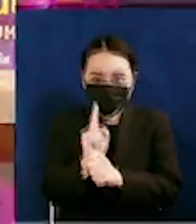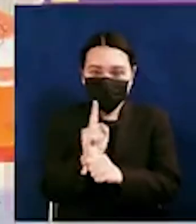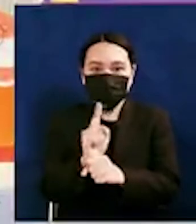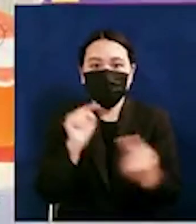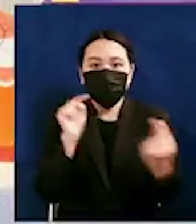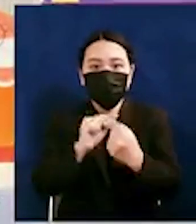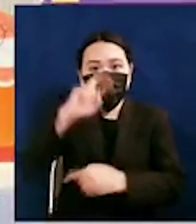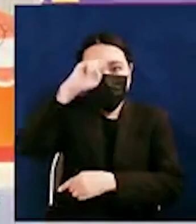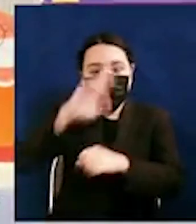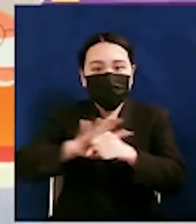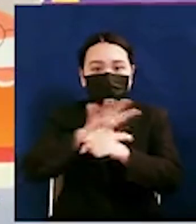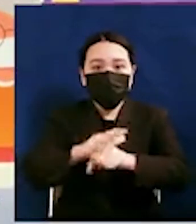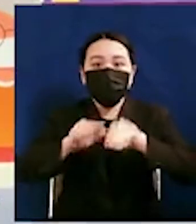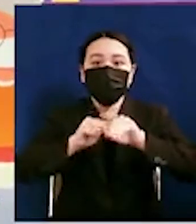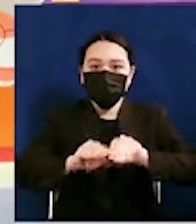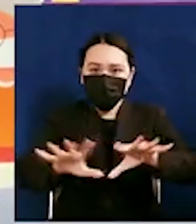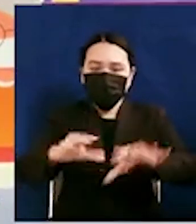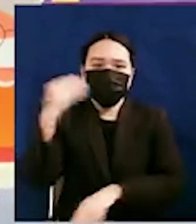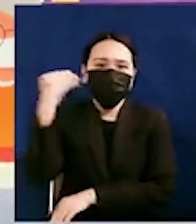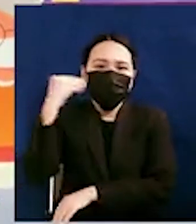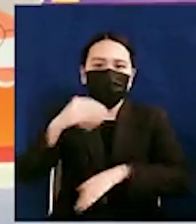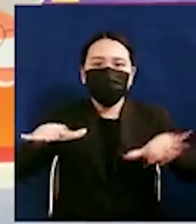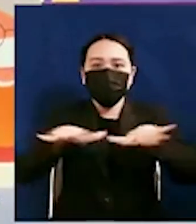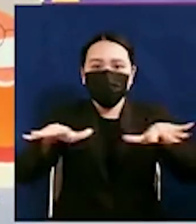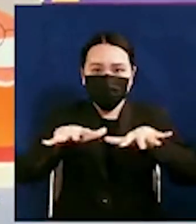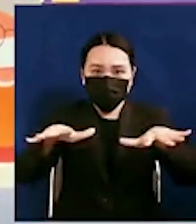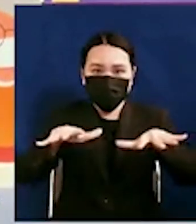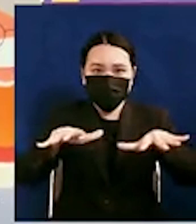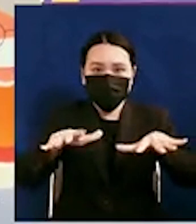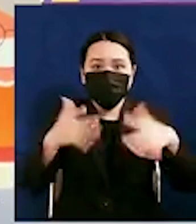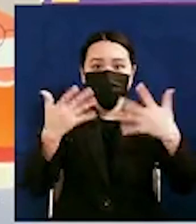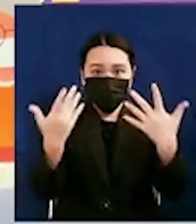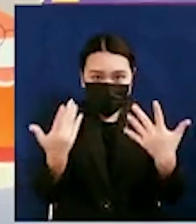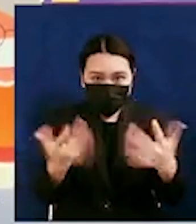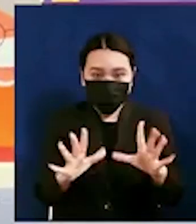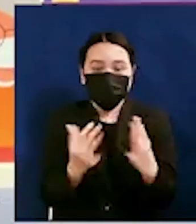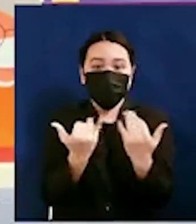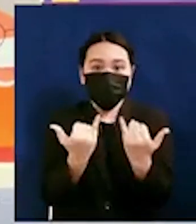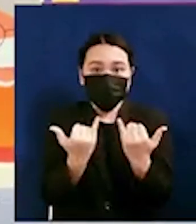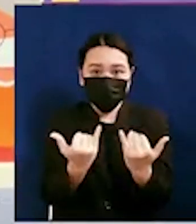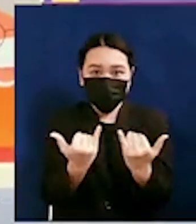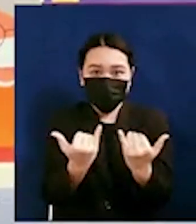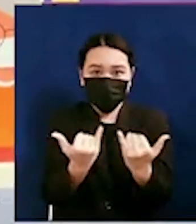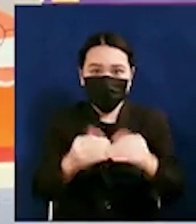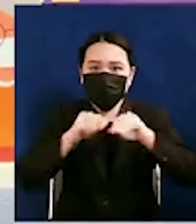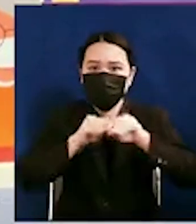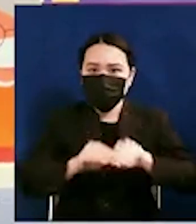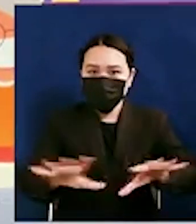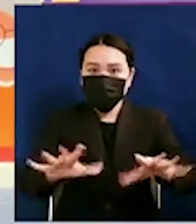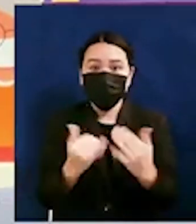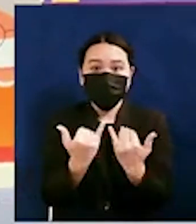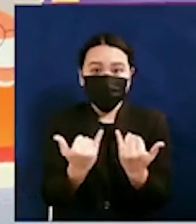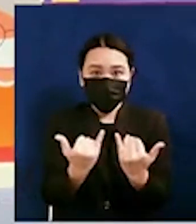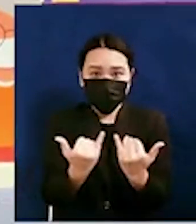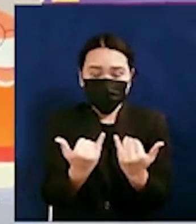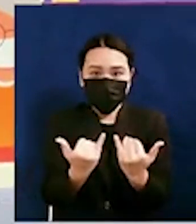ยย่อมมีอยู่เป็นเรื่องปกตินะครับแล้วก็สำหรับที่เกิดขึ้นเนี่ยในขณะนี้เนี่ยนะครับคือในหลักการ